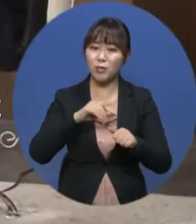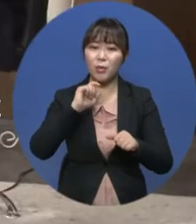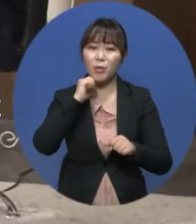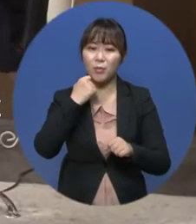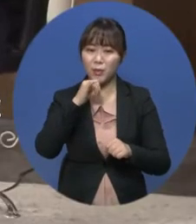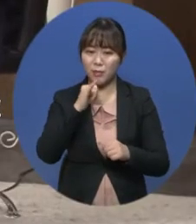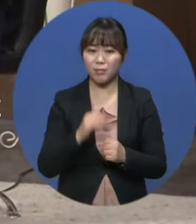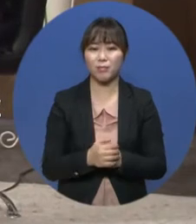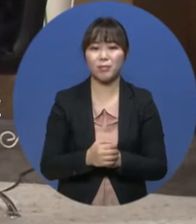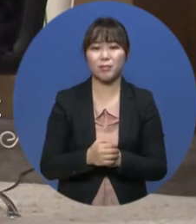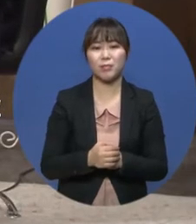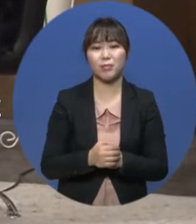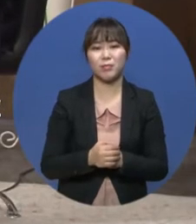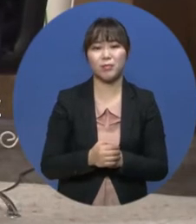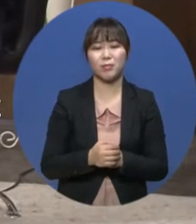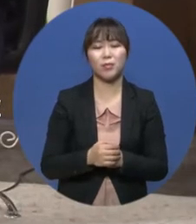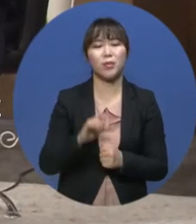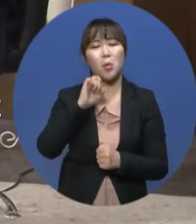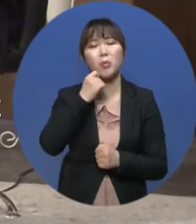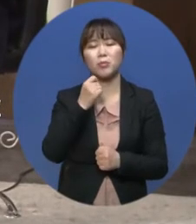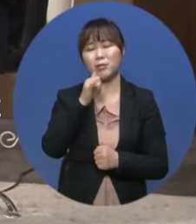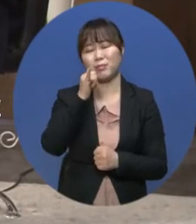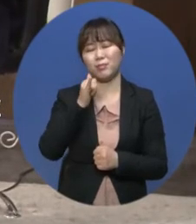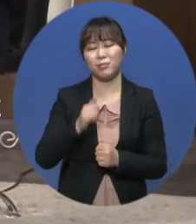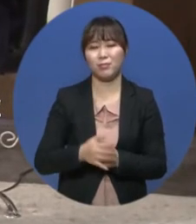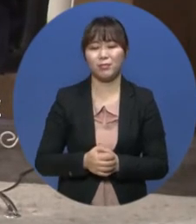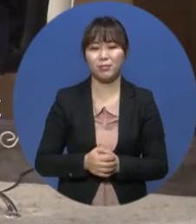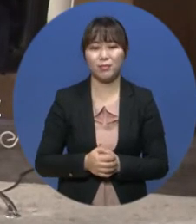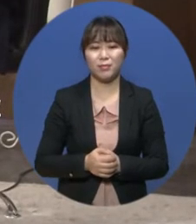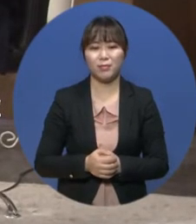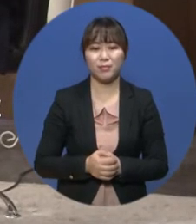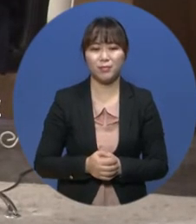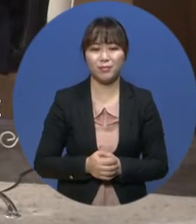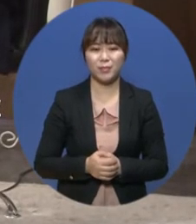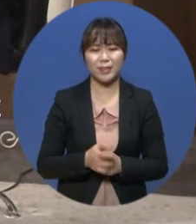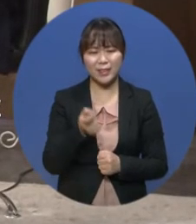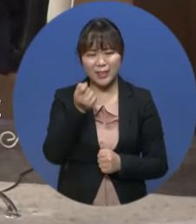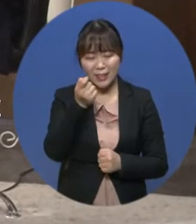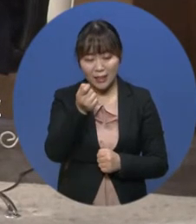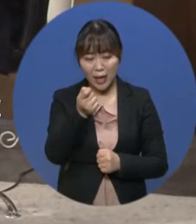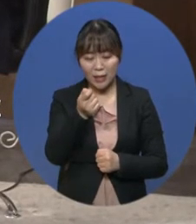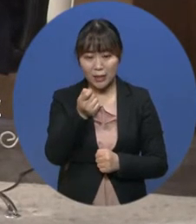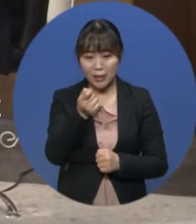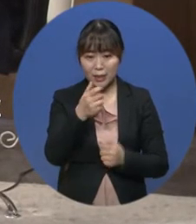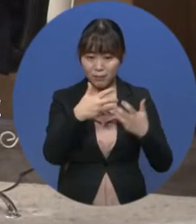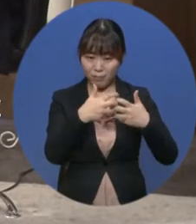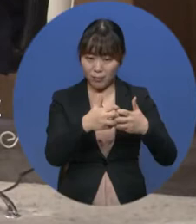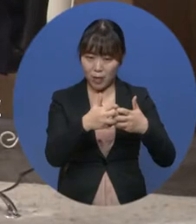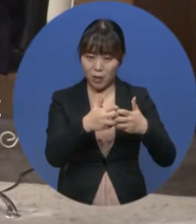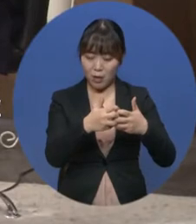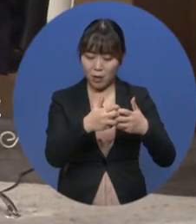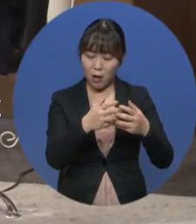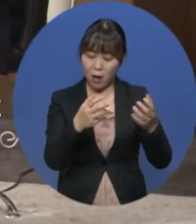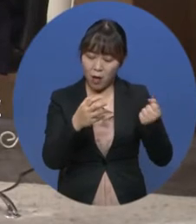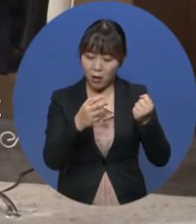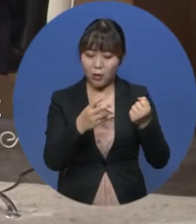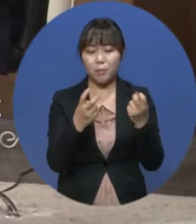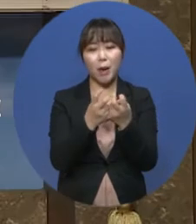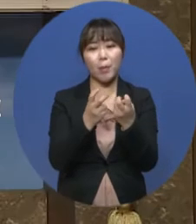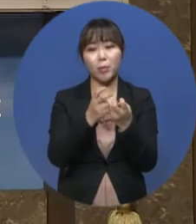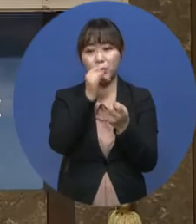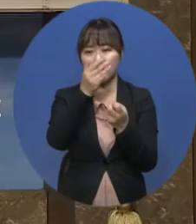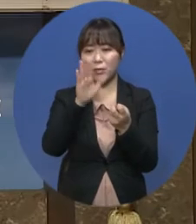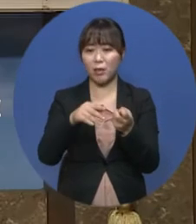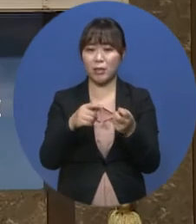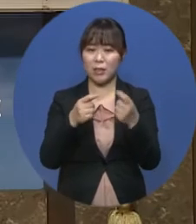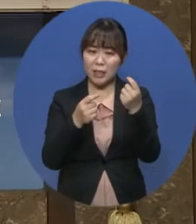어려움이 상당히 있지요 언제 에 작은 장비 해가지고 하는 방법이 있는데